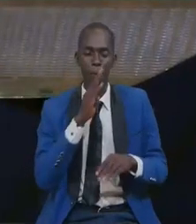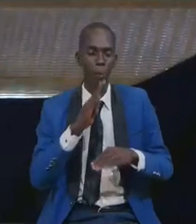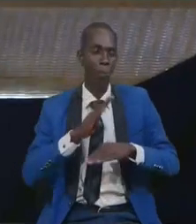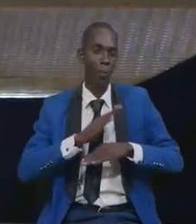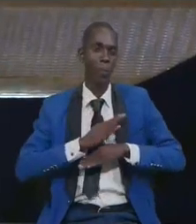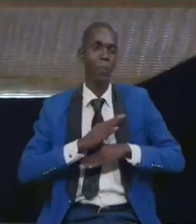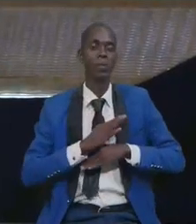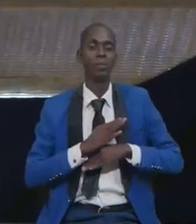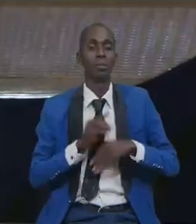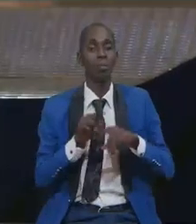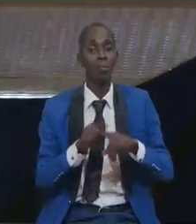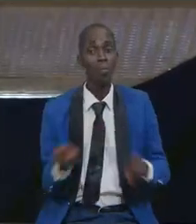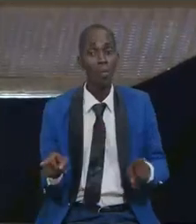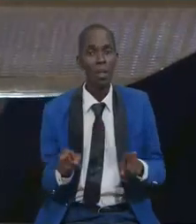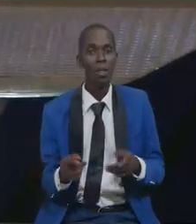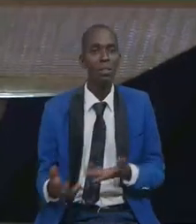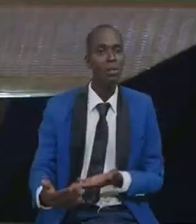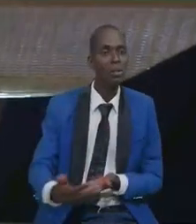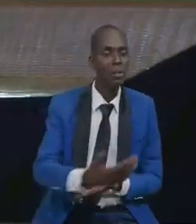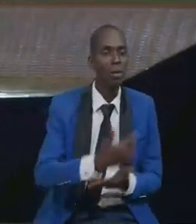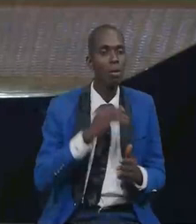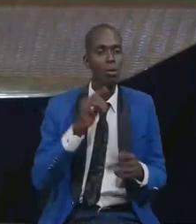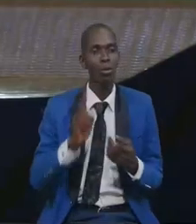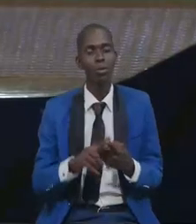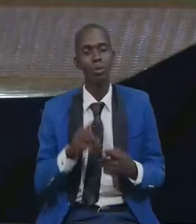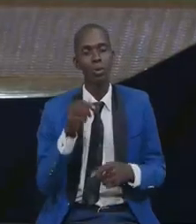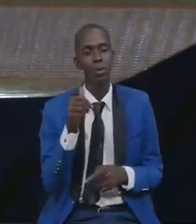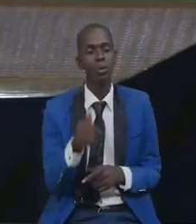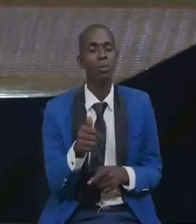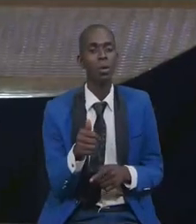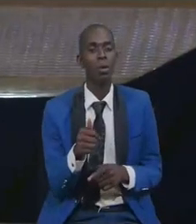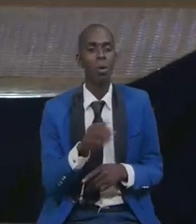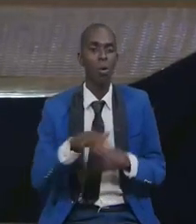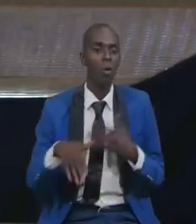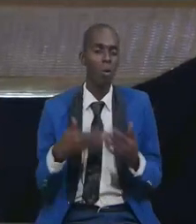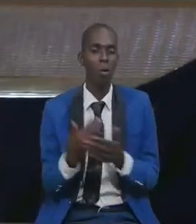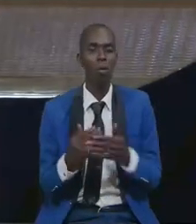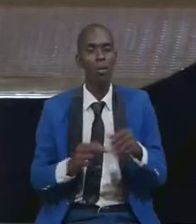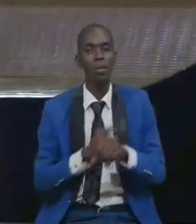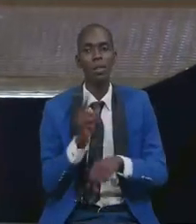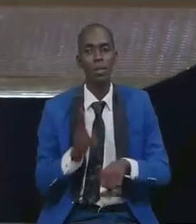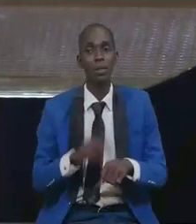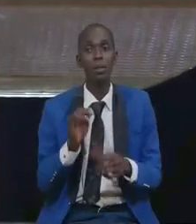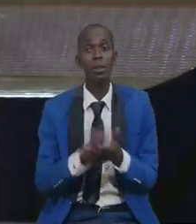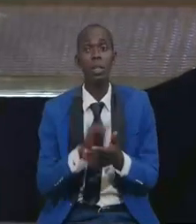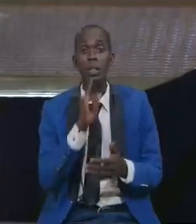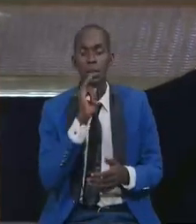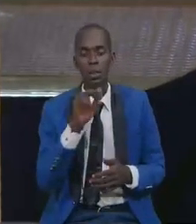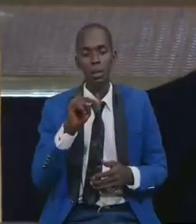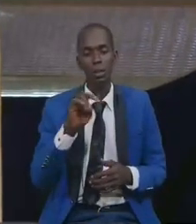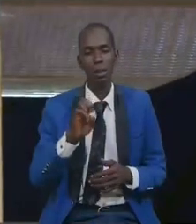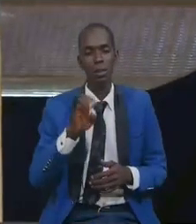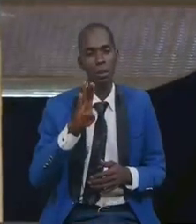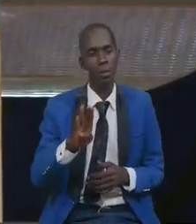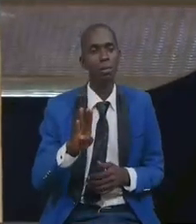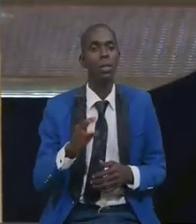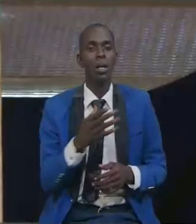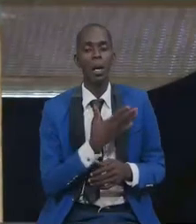être satisfait. Il attire à lui toutes les nations. Ça, c'est Nebuchadnezzar. Et c'est ça qu'il faisait